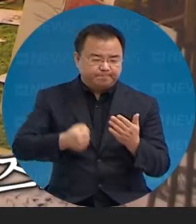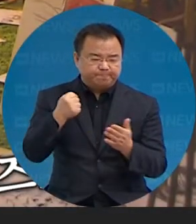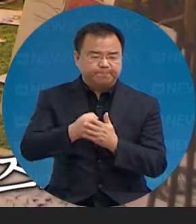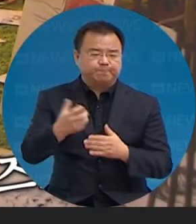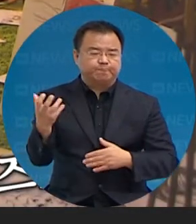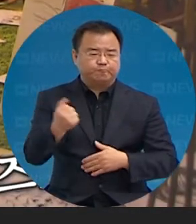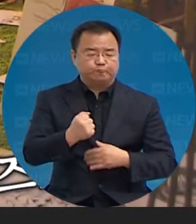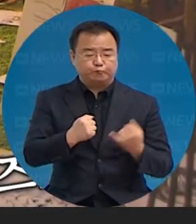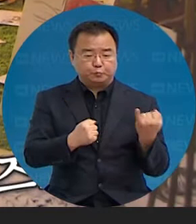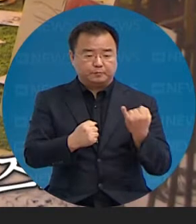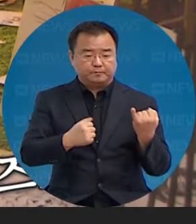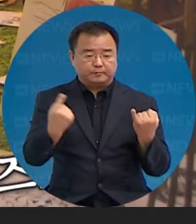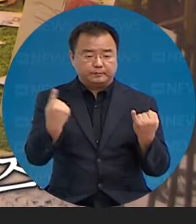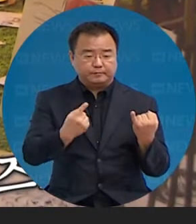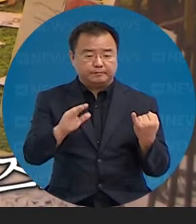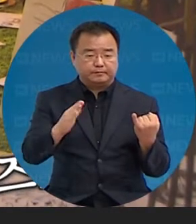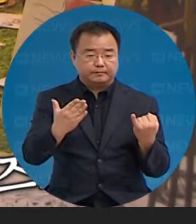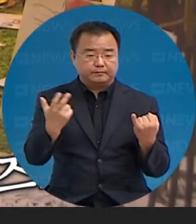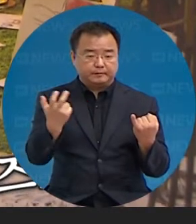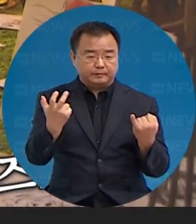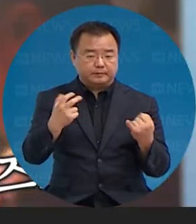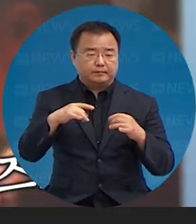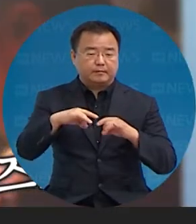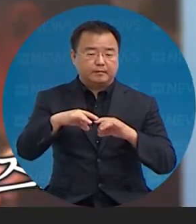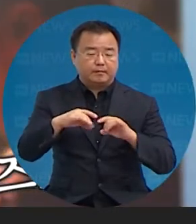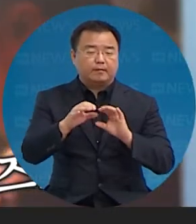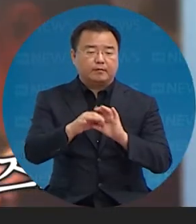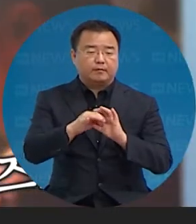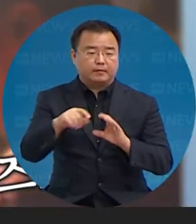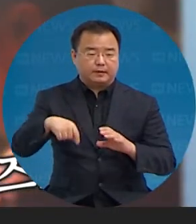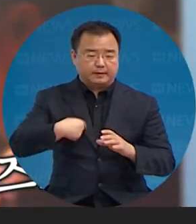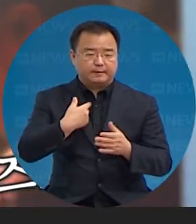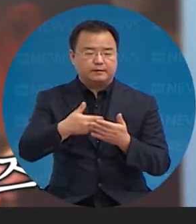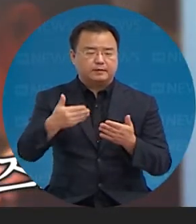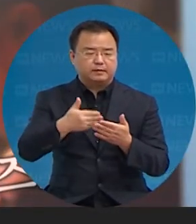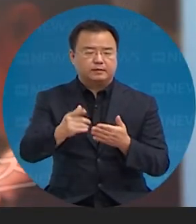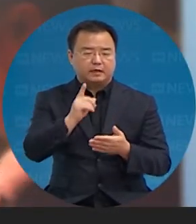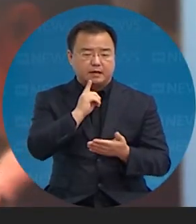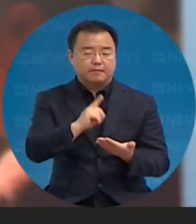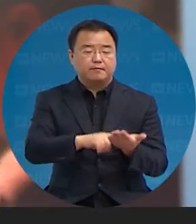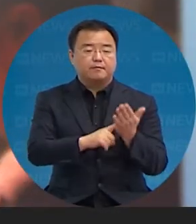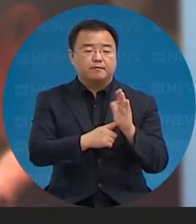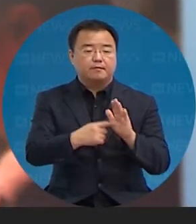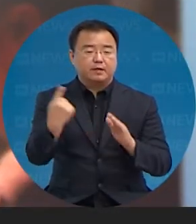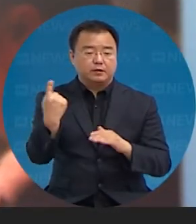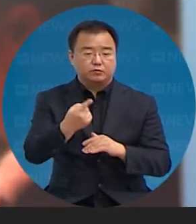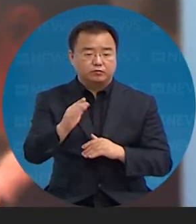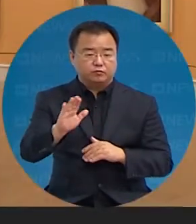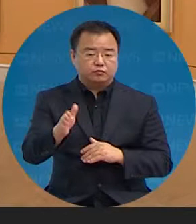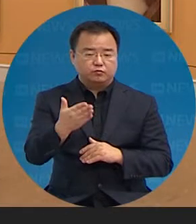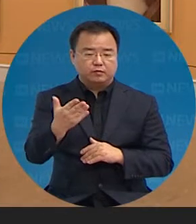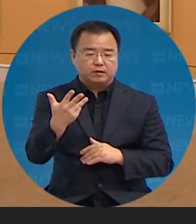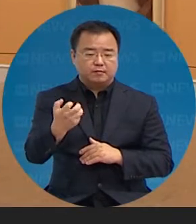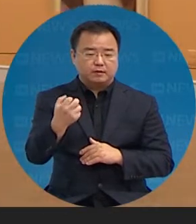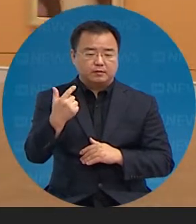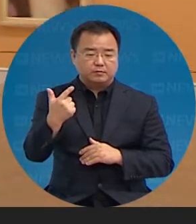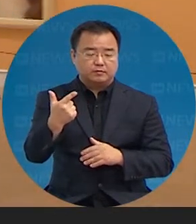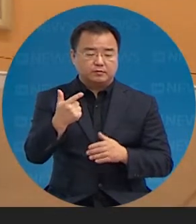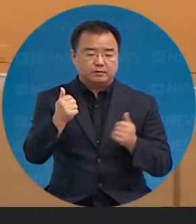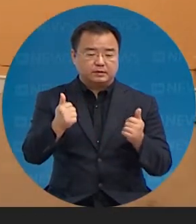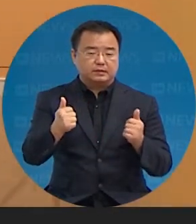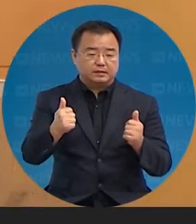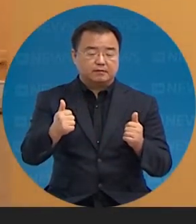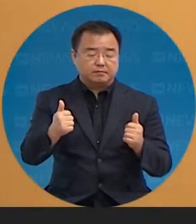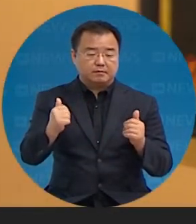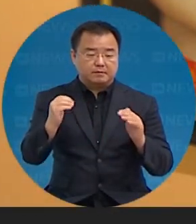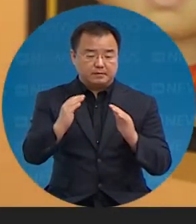그녀가 1970년 라디오를 통해서 원작자임을 밝힌 후 1986년 재판장에서 직접